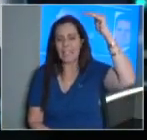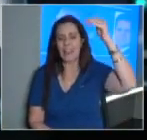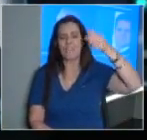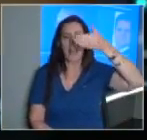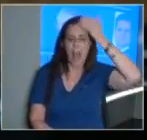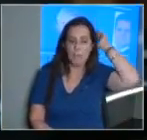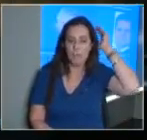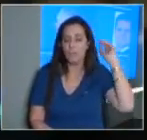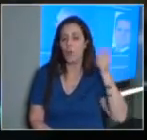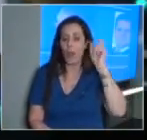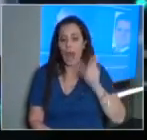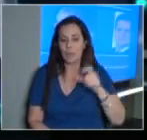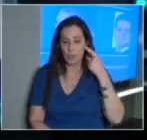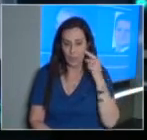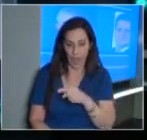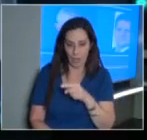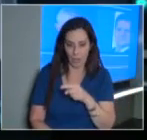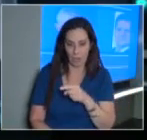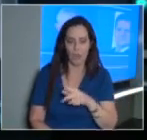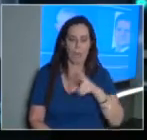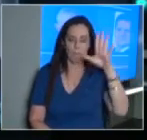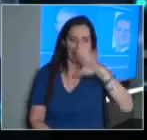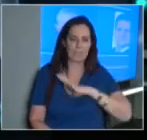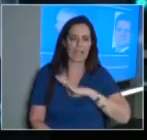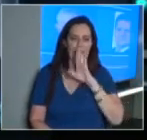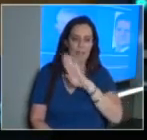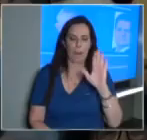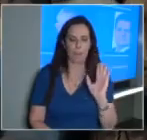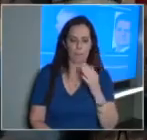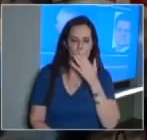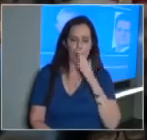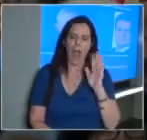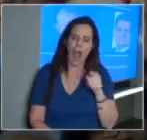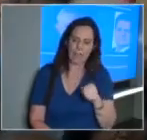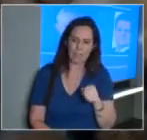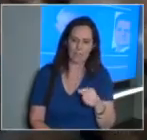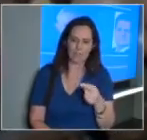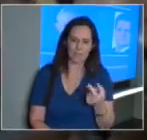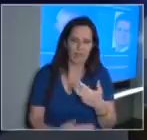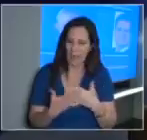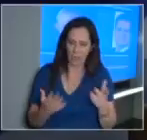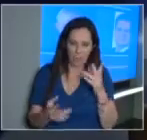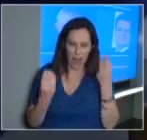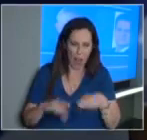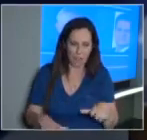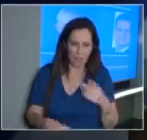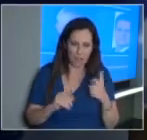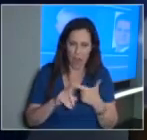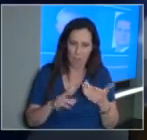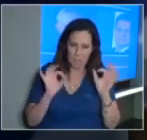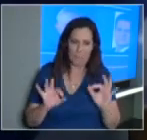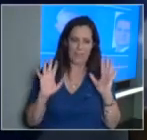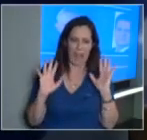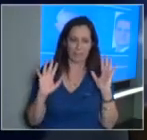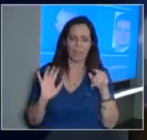לפיד, וכל בן אדם שנדמה להם שהוא מסכן את שלטונו של נתניהו. אז במובן הזה, אחד, אין לנו הרבה מה להפסיד. שתיים,